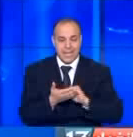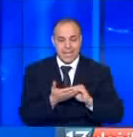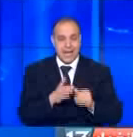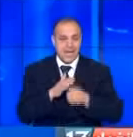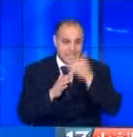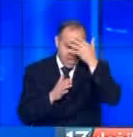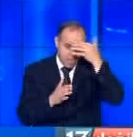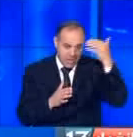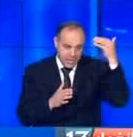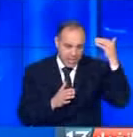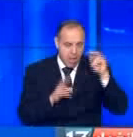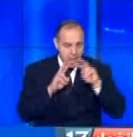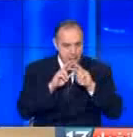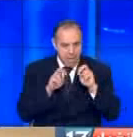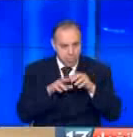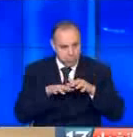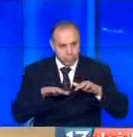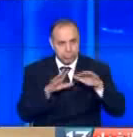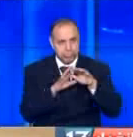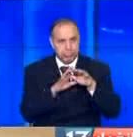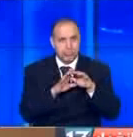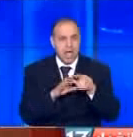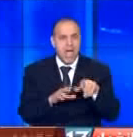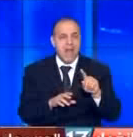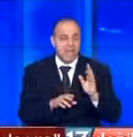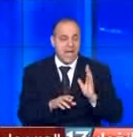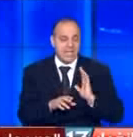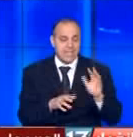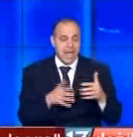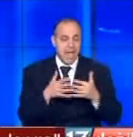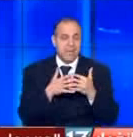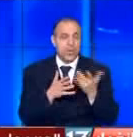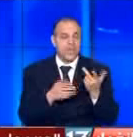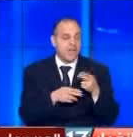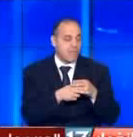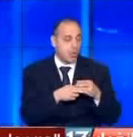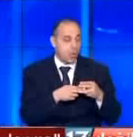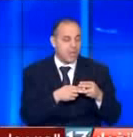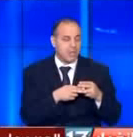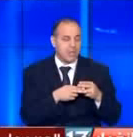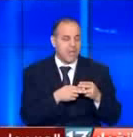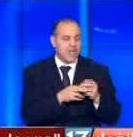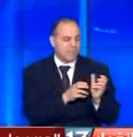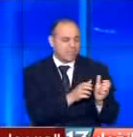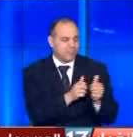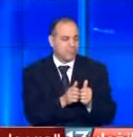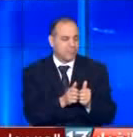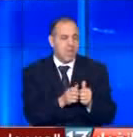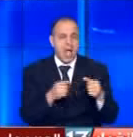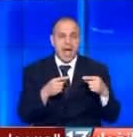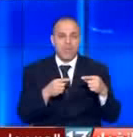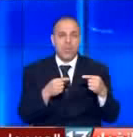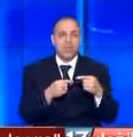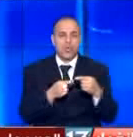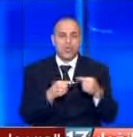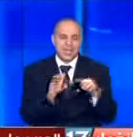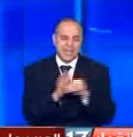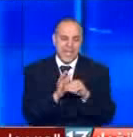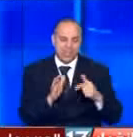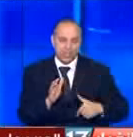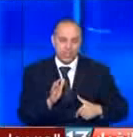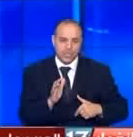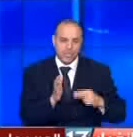إذ سيترك للقادة الحليين القرار النهائي في نقل هؤلاء الجنود الاحتياطيين. إلى